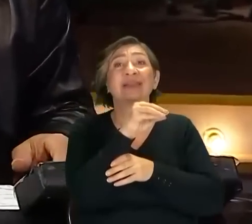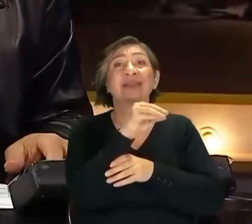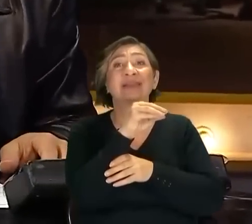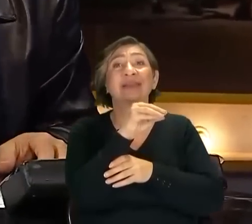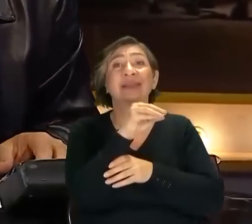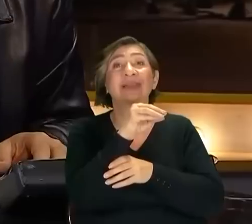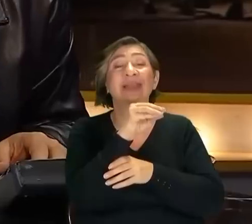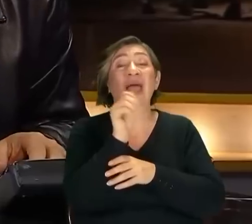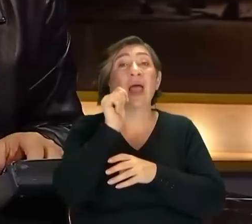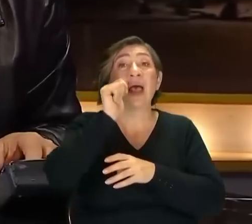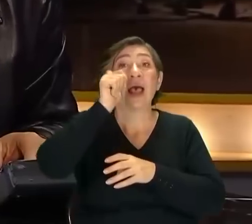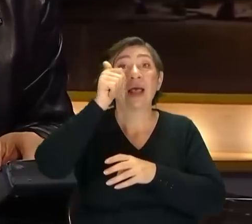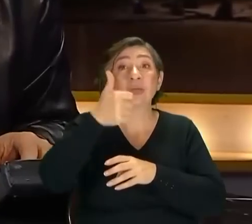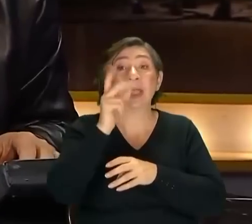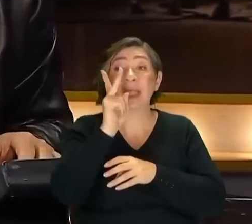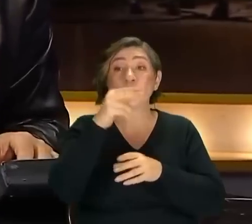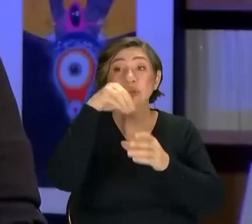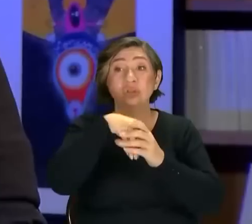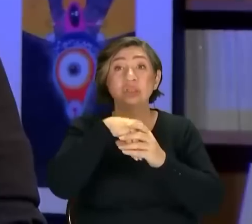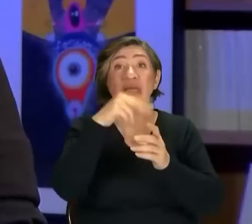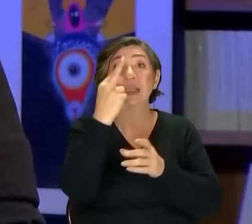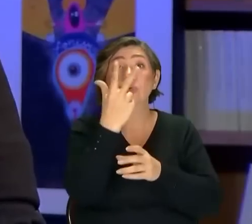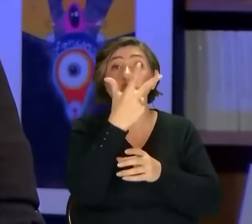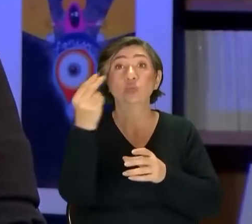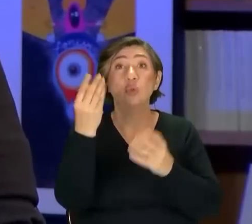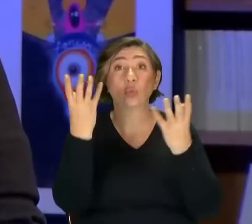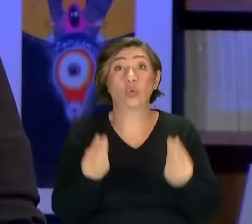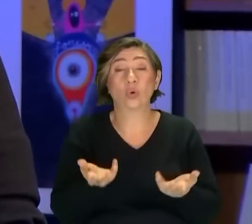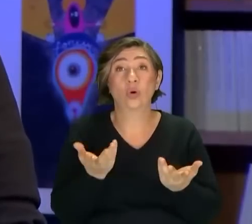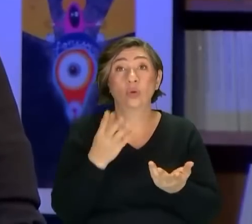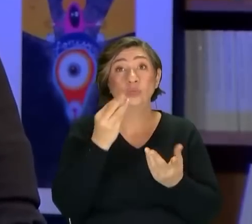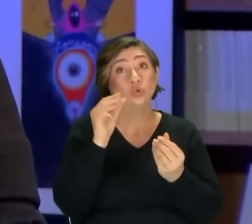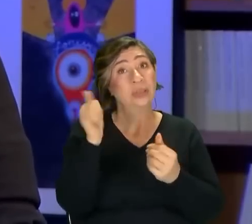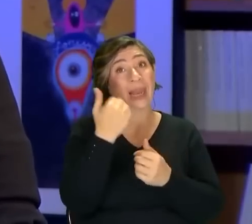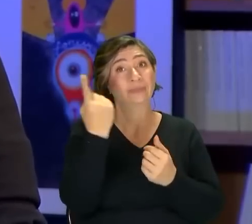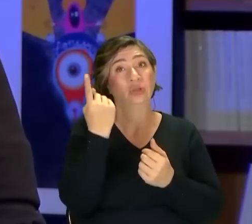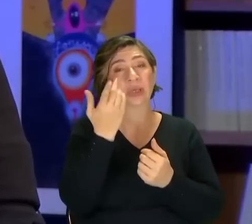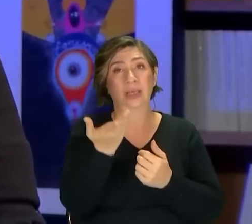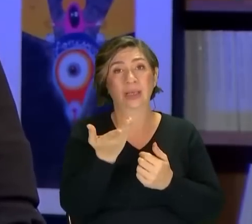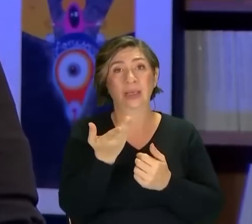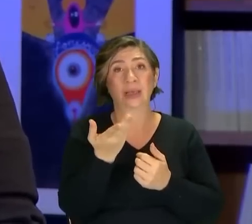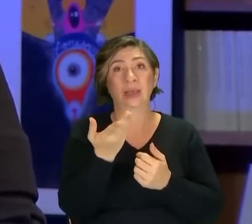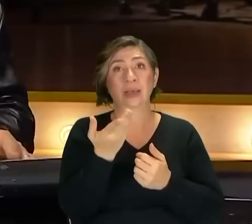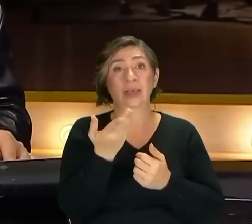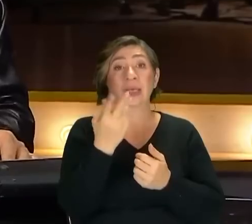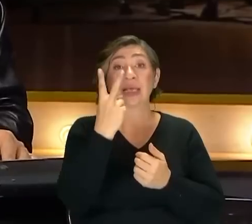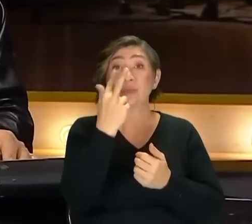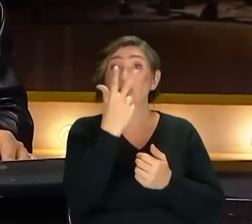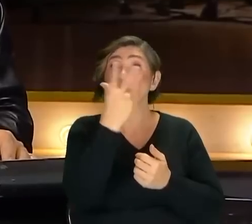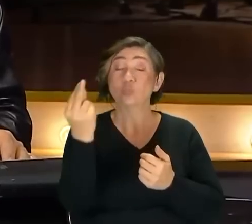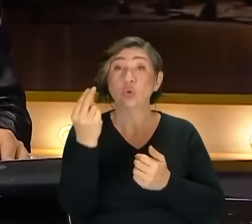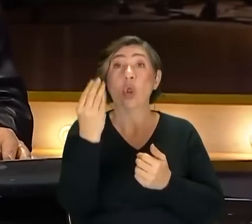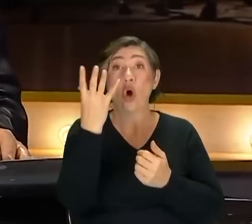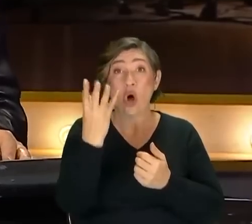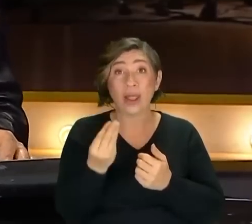Ne koyarsan ertesi gün 2 gün içinde 2,5-3 milyon oluyor. Bu çok değerli bir şey abi. Çok ve 2,5-3